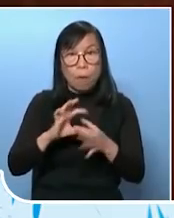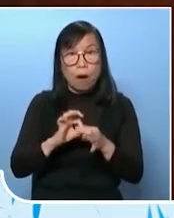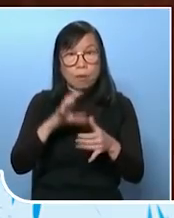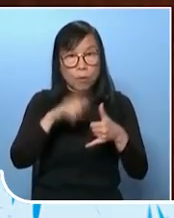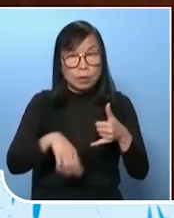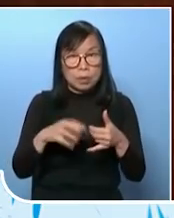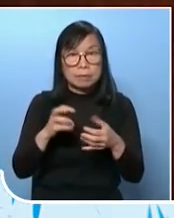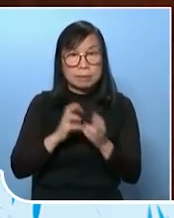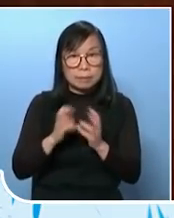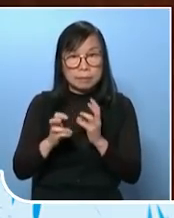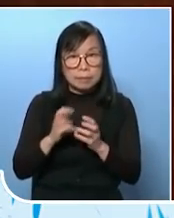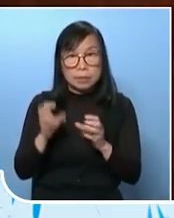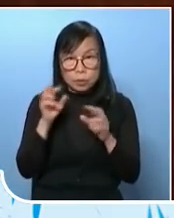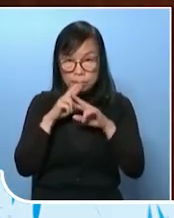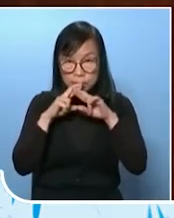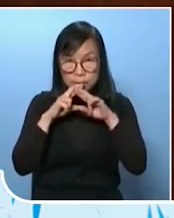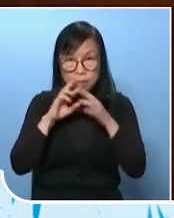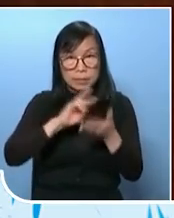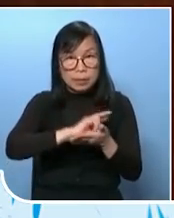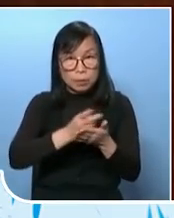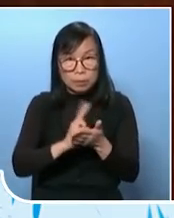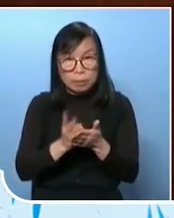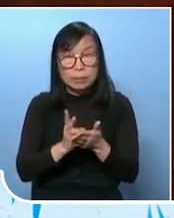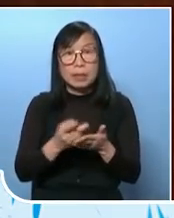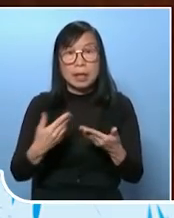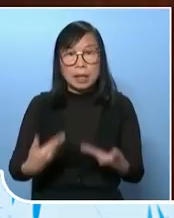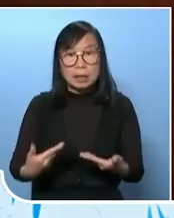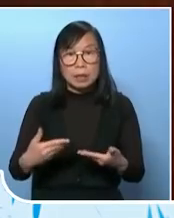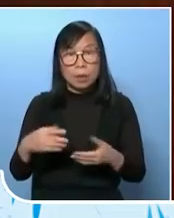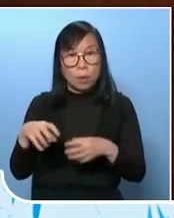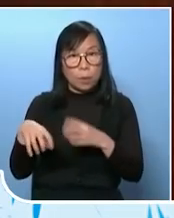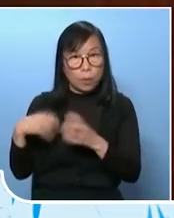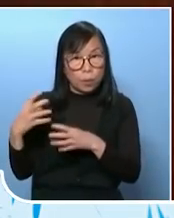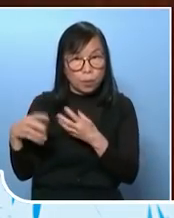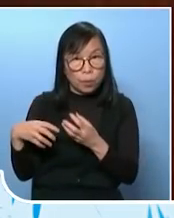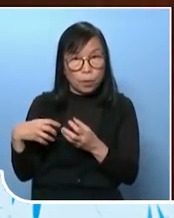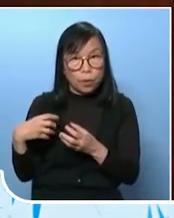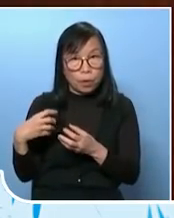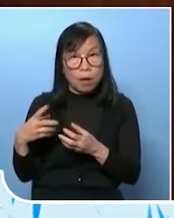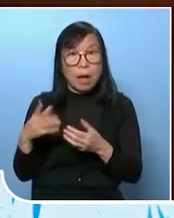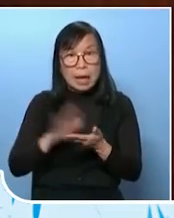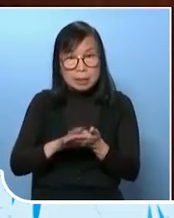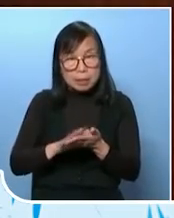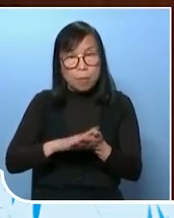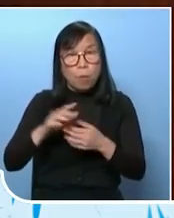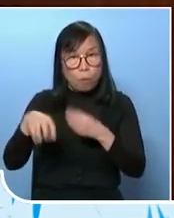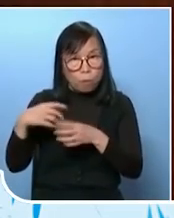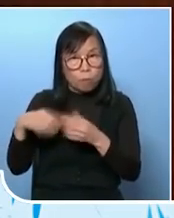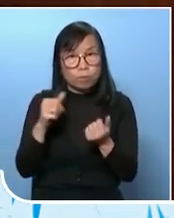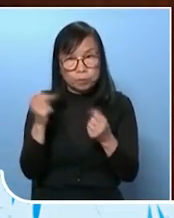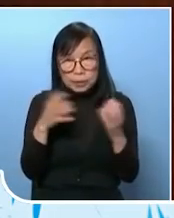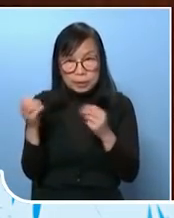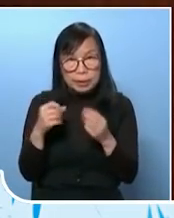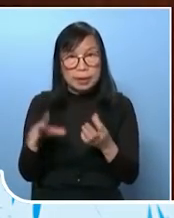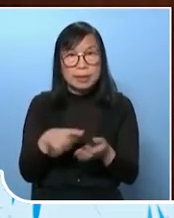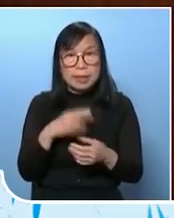人資料私隱條例的修訂，因為這個在本會其實在事務委員會討論過，私隱